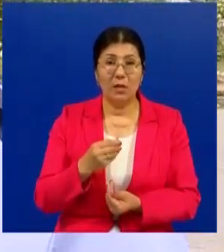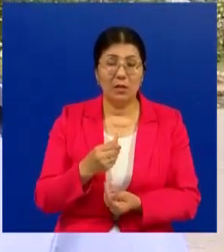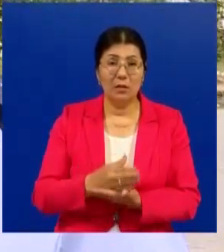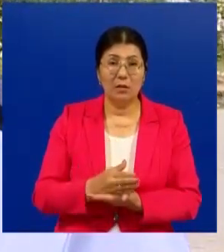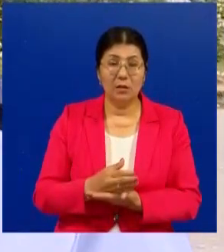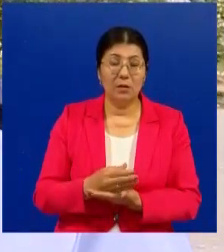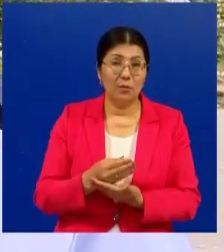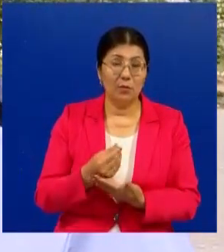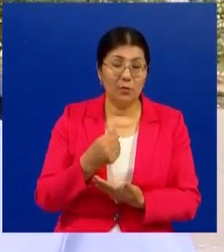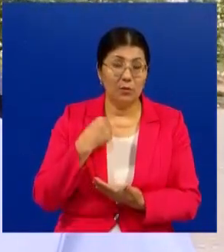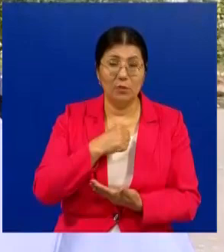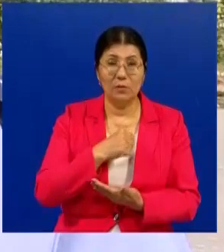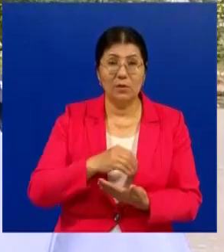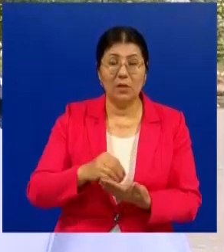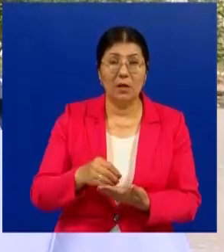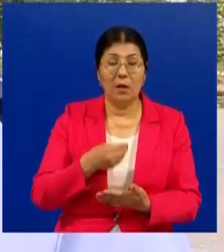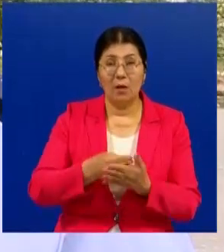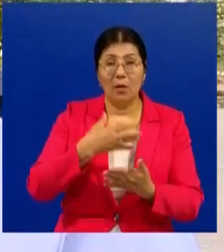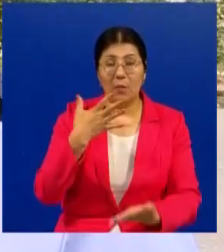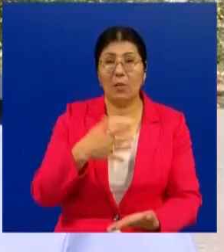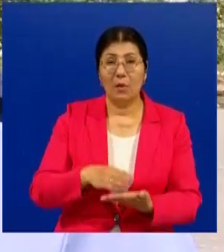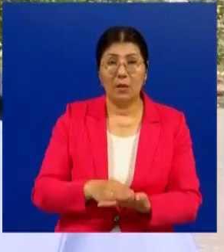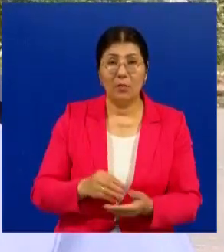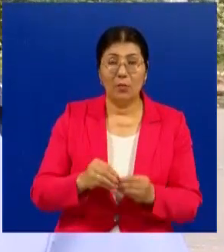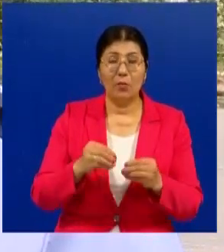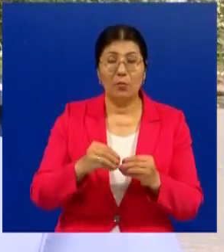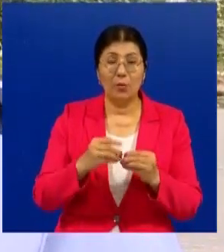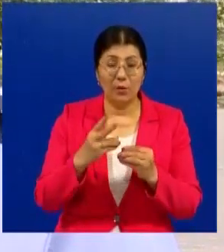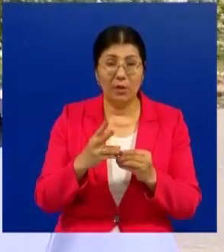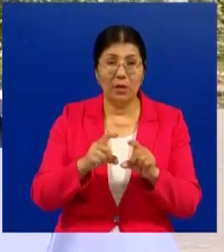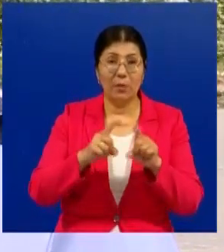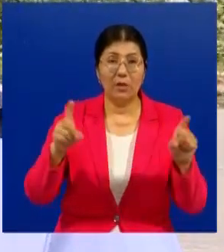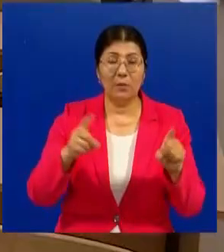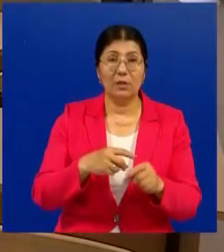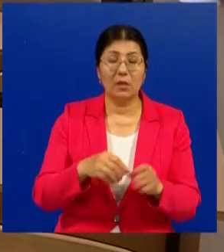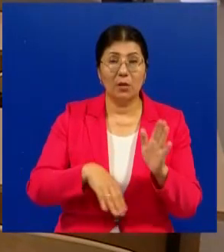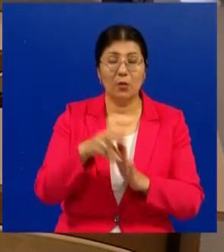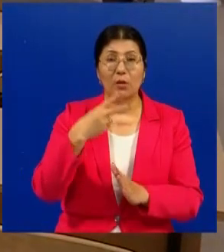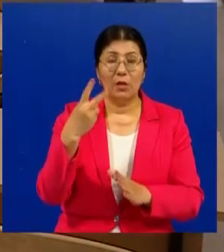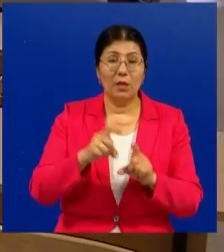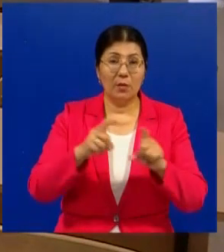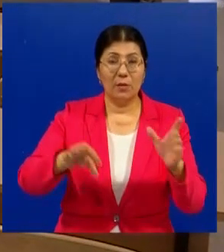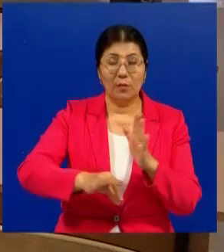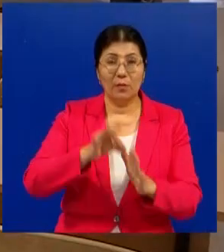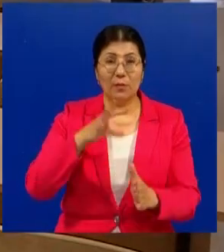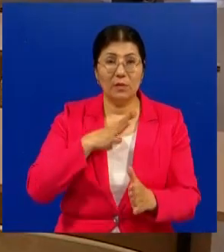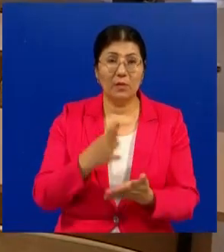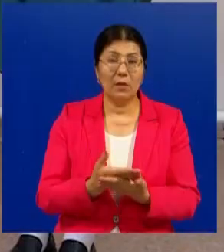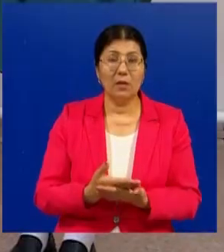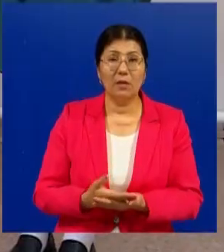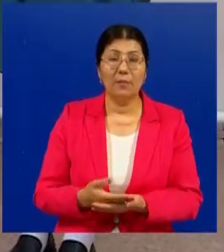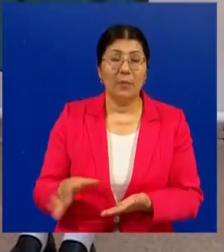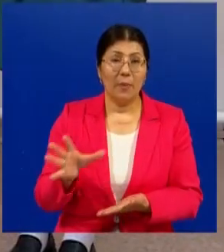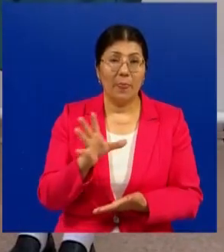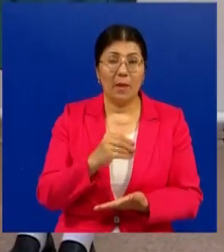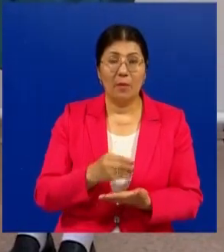ретінде балымызды қойып, сол 12 мектептің арасынан 2 мектепті таңдаймыз. Оқыс оқиғалардың дені қарапайым жол